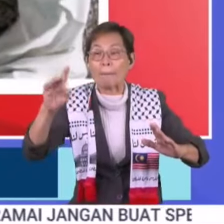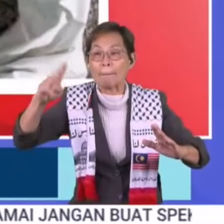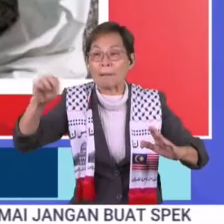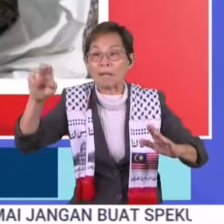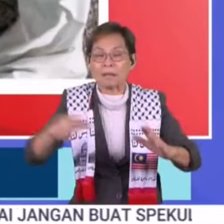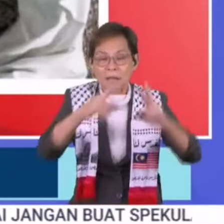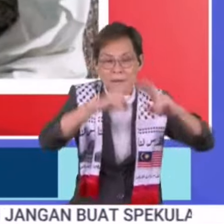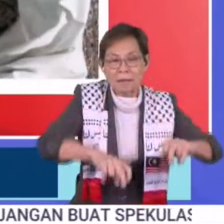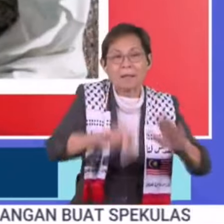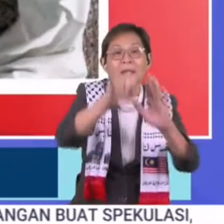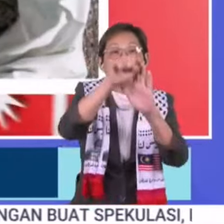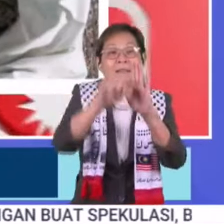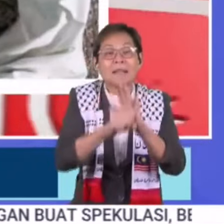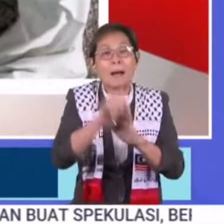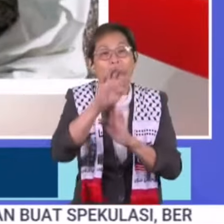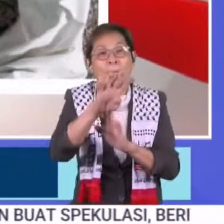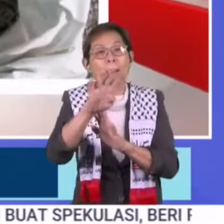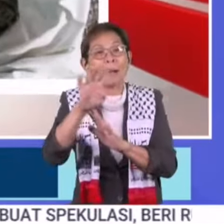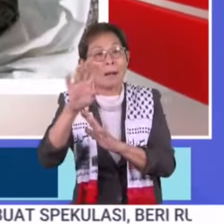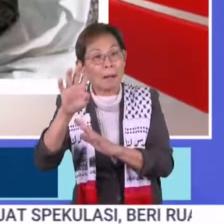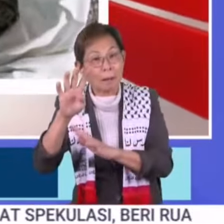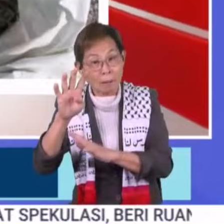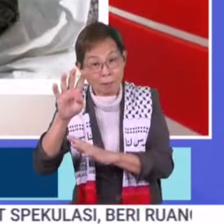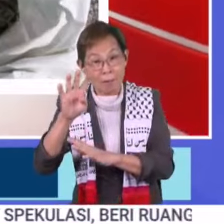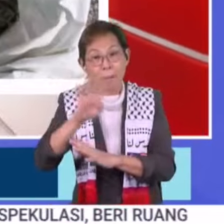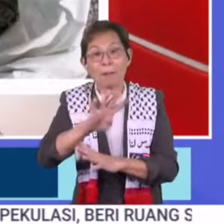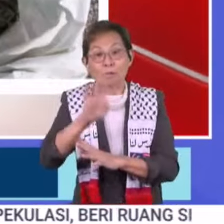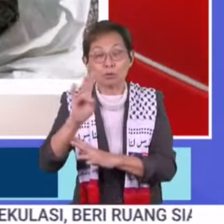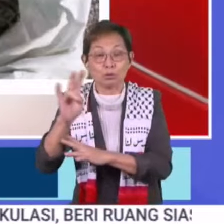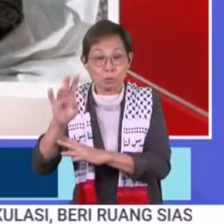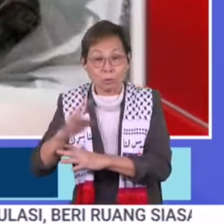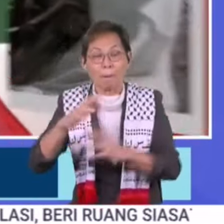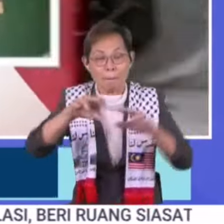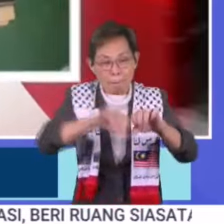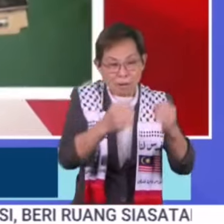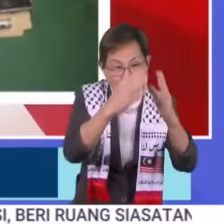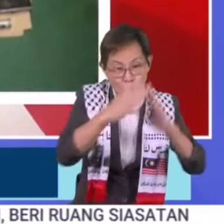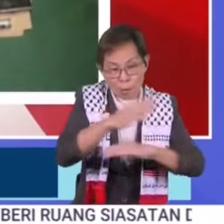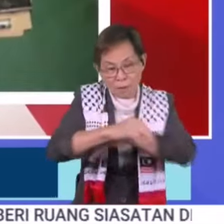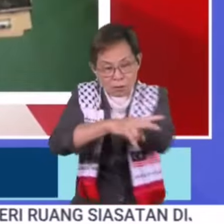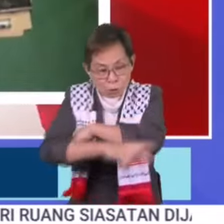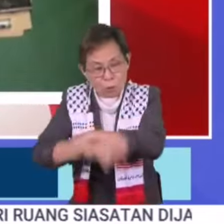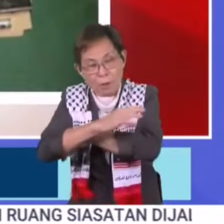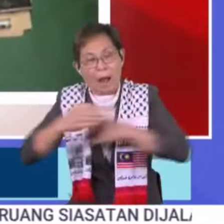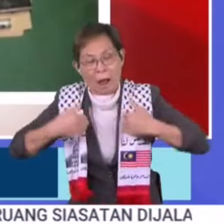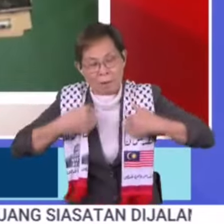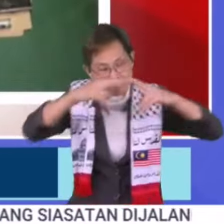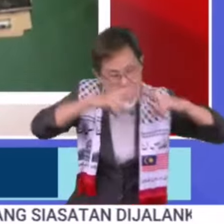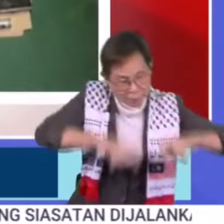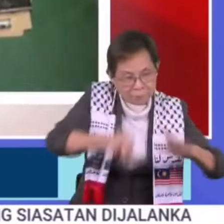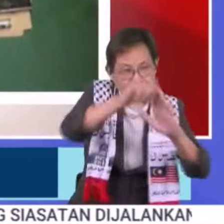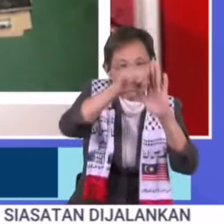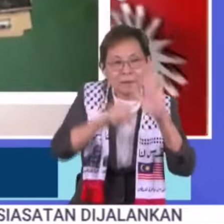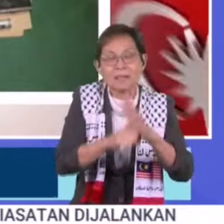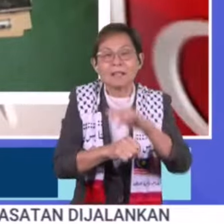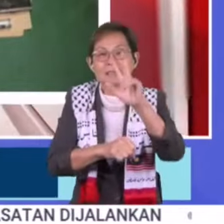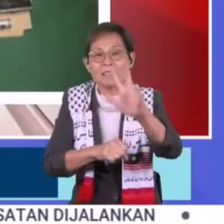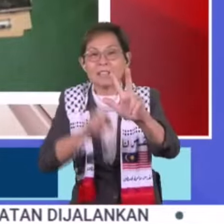Seksyen 457 Kanun Keseksaan bagi kesalahan pecah rumah dan juga curi. Selain turut disiasat mengikut